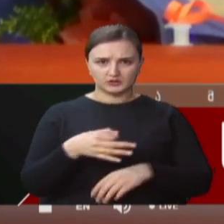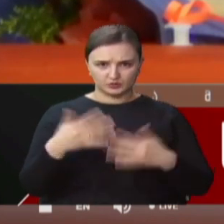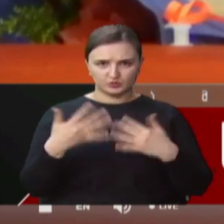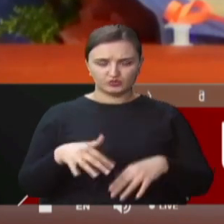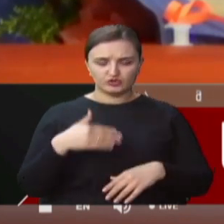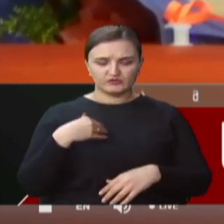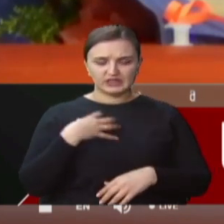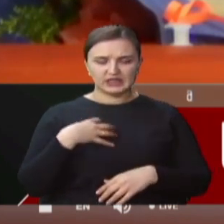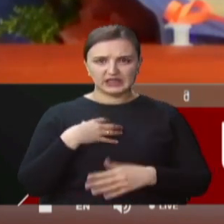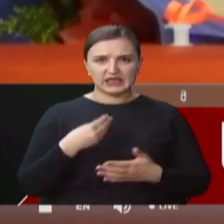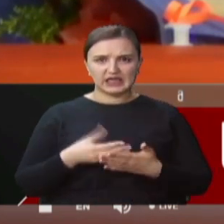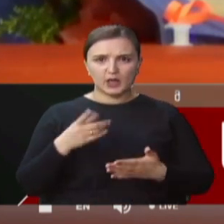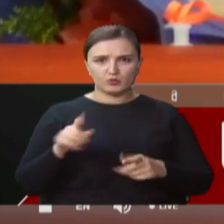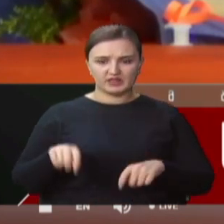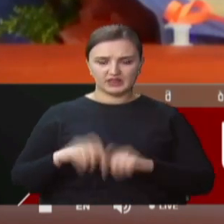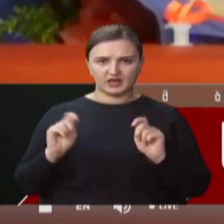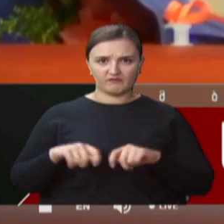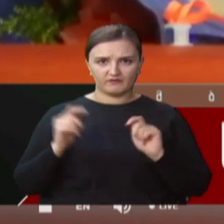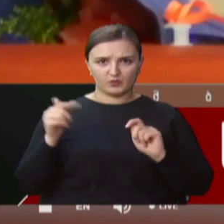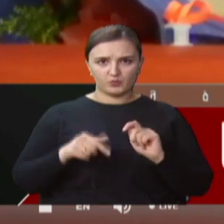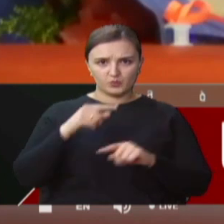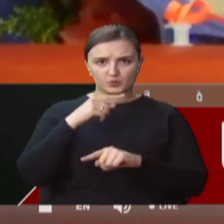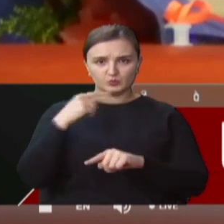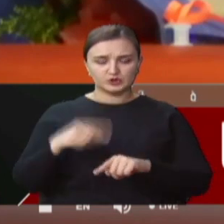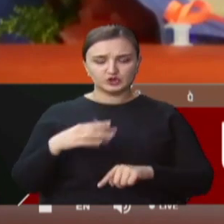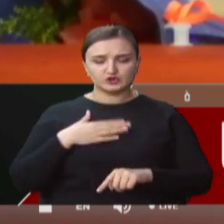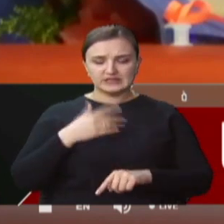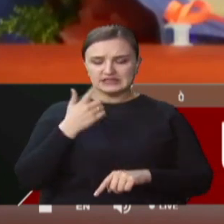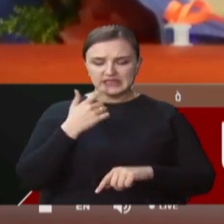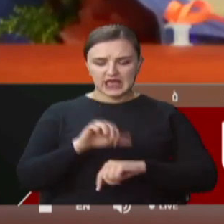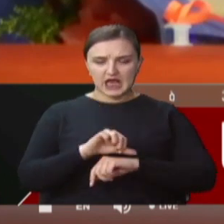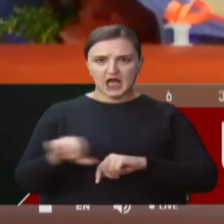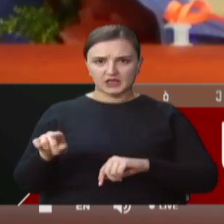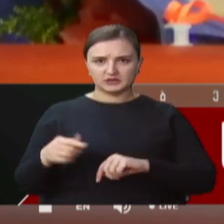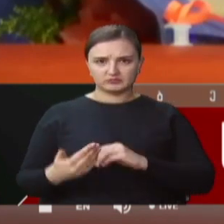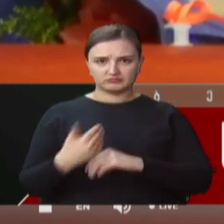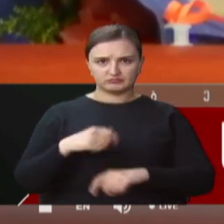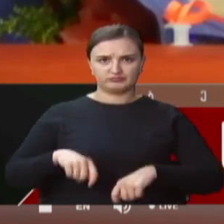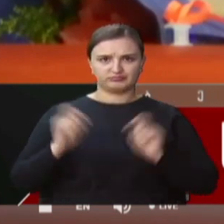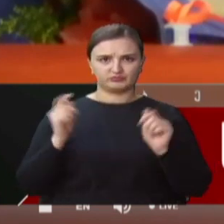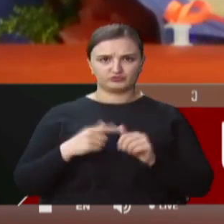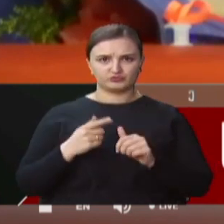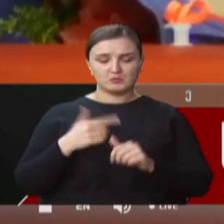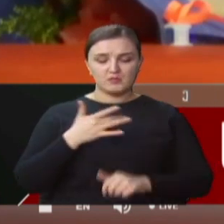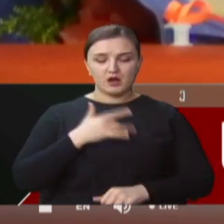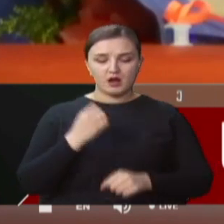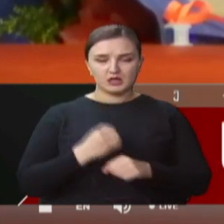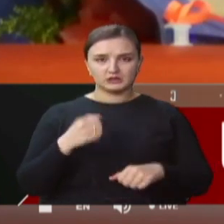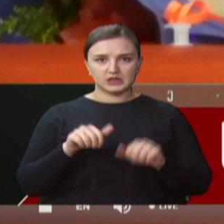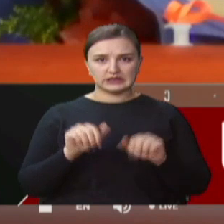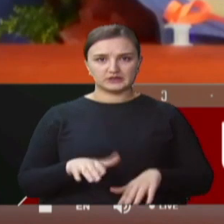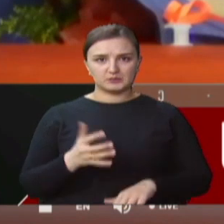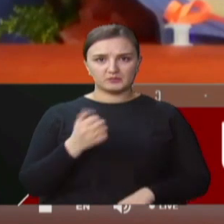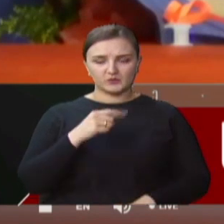chveni ghirebulebebis darghvebistvis. Ara ertkhel vtkvit rom Rusetma chveni tsiteli khazebits gadagveta. Chven ara erti mkatsri gadatsqvetileba